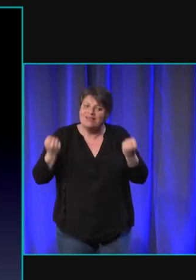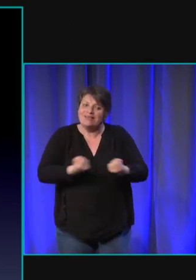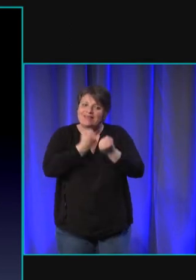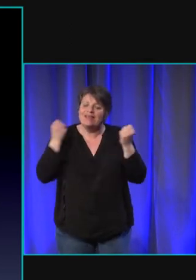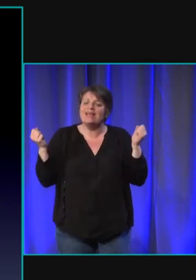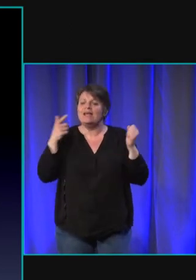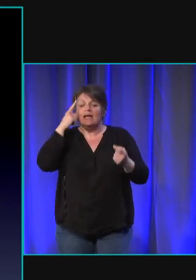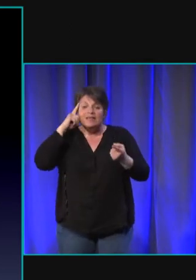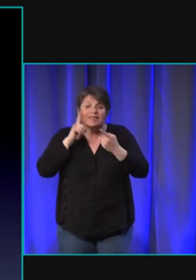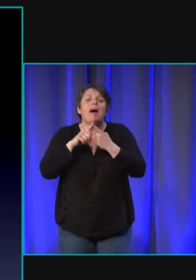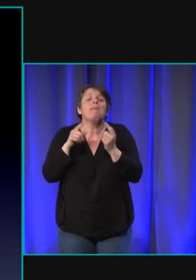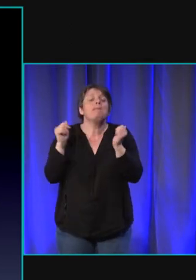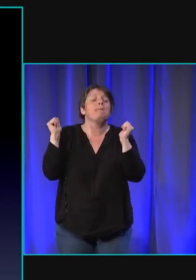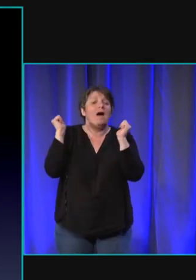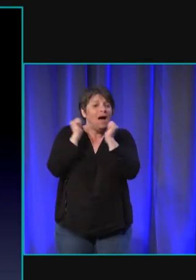mobilise la filière aérobie.